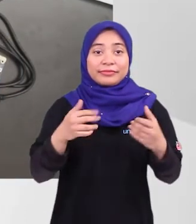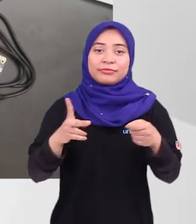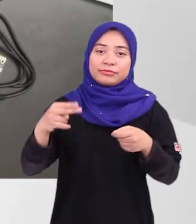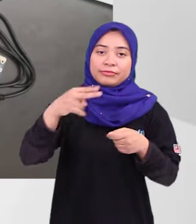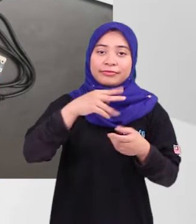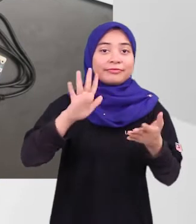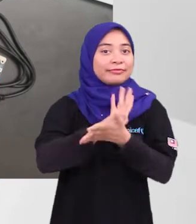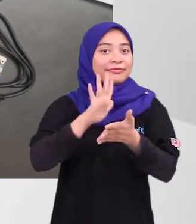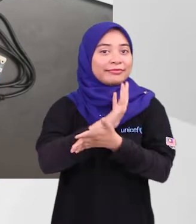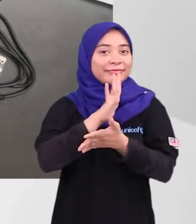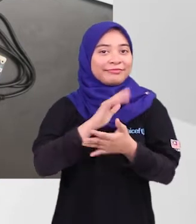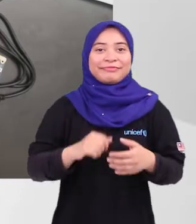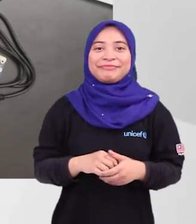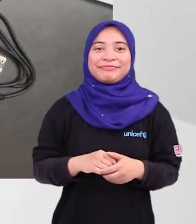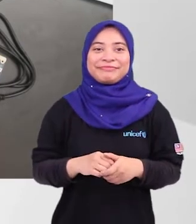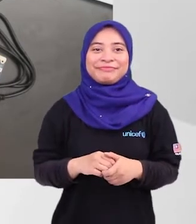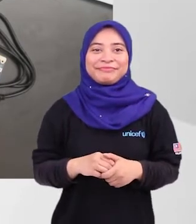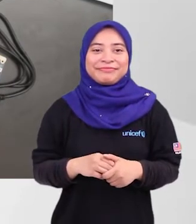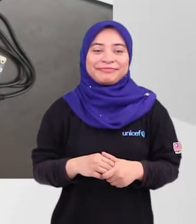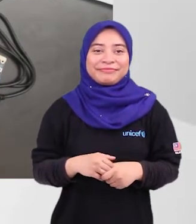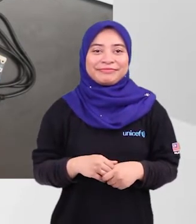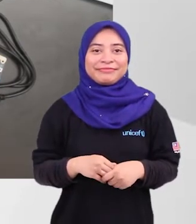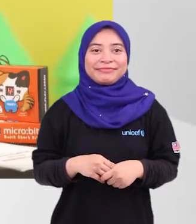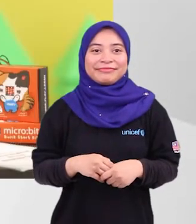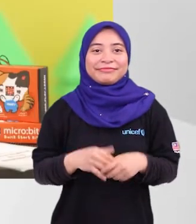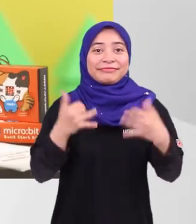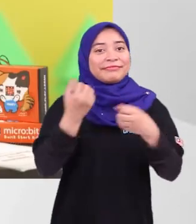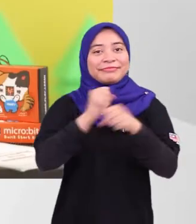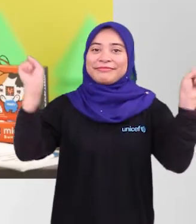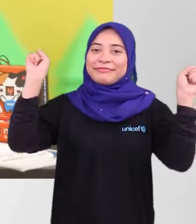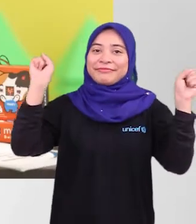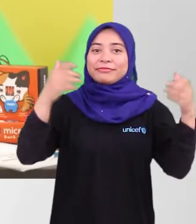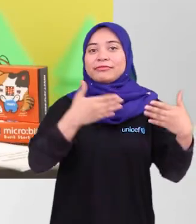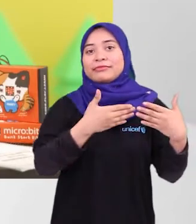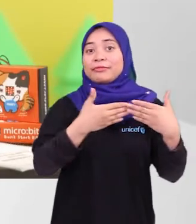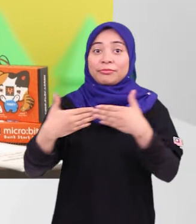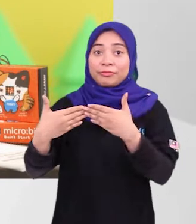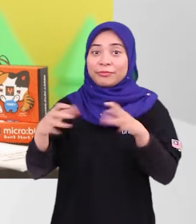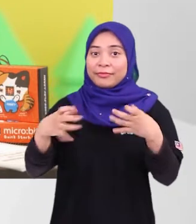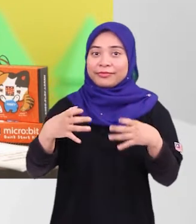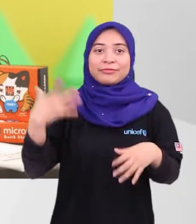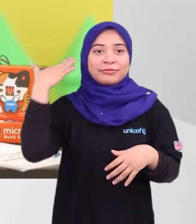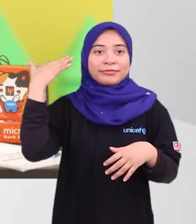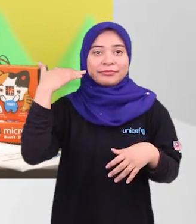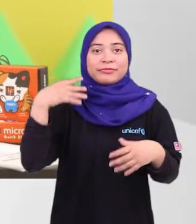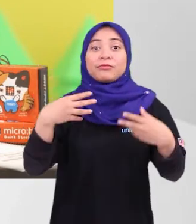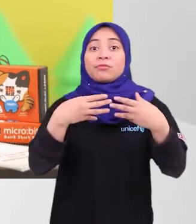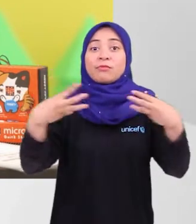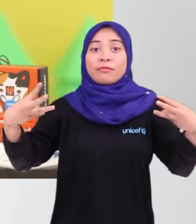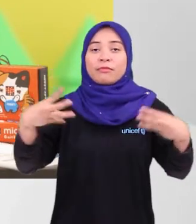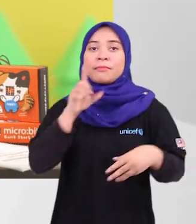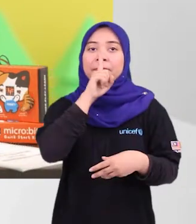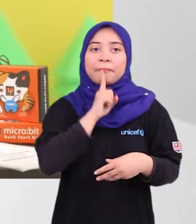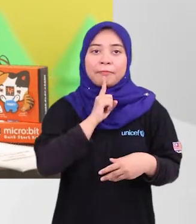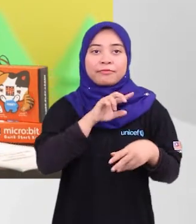Kemudian kita boleh potong kertas untuk badan Baby Shark. Sekarang badan dah siap, kita akan bina lita buzzer. Wayar merah pada